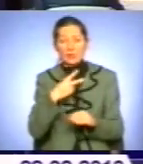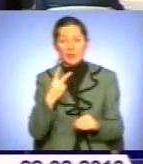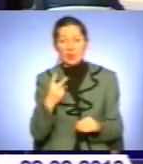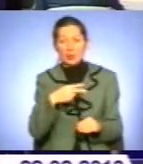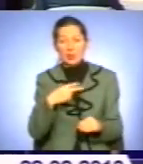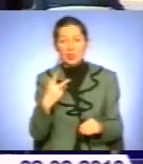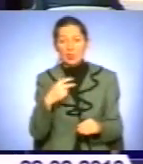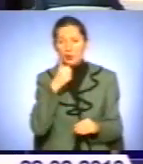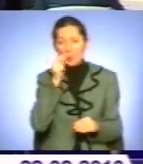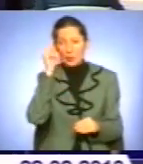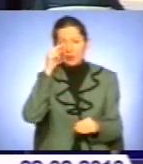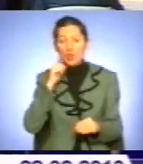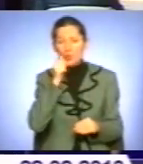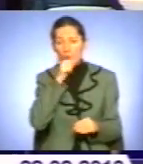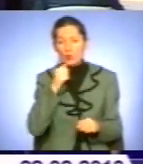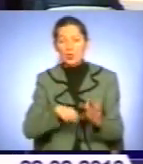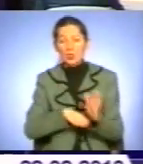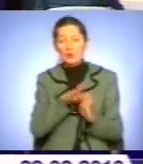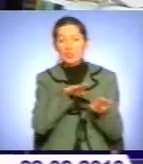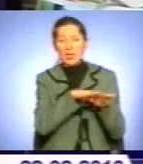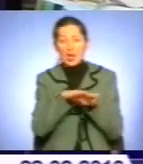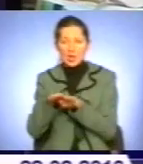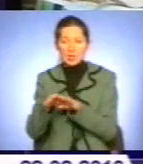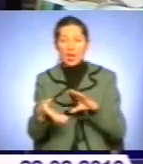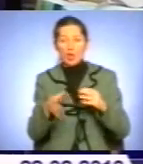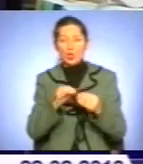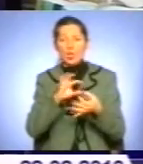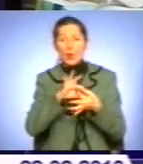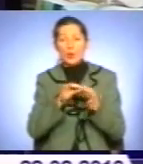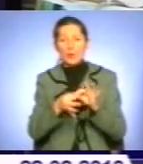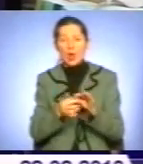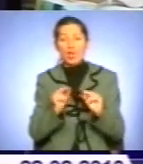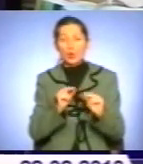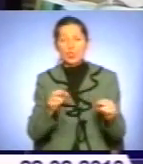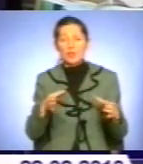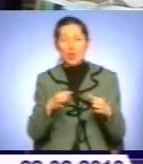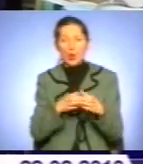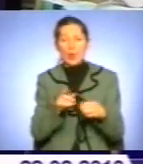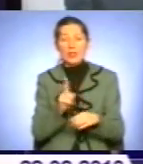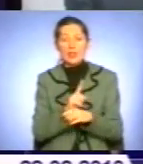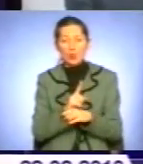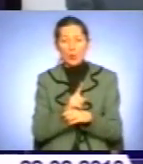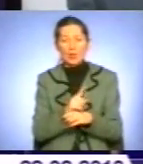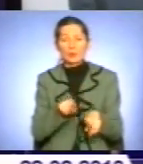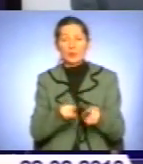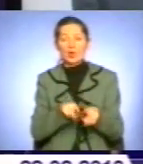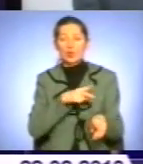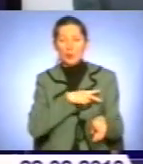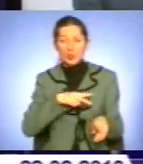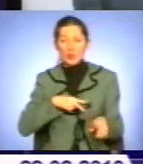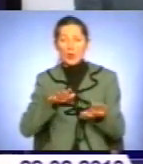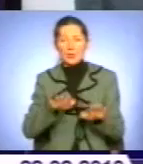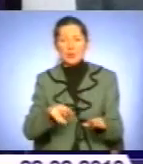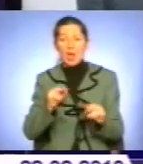2012-2013 навчальному році. Найвищий рейтинг за результатами олімпіад в учнівських команд Тернополя. Також призові місця в учнів